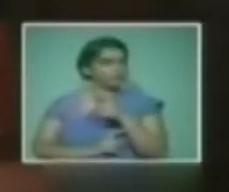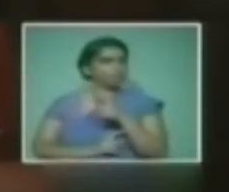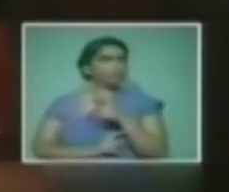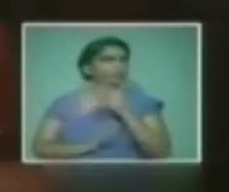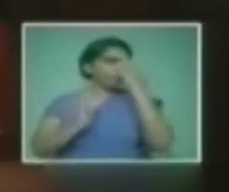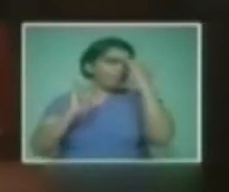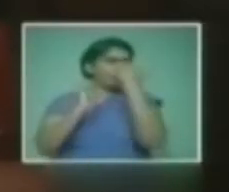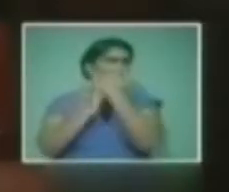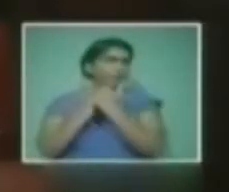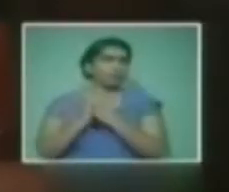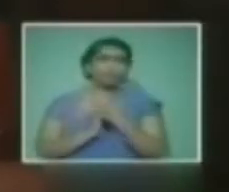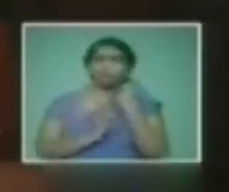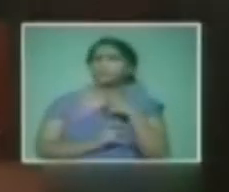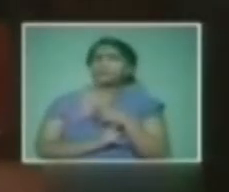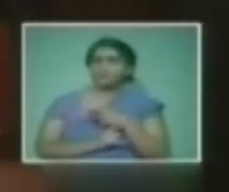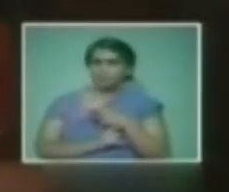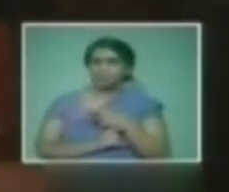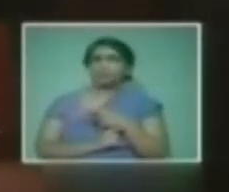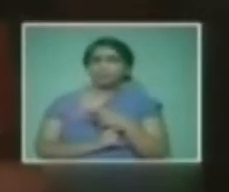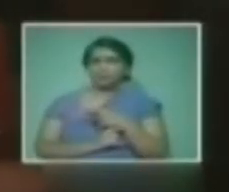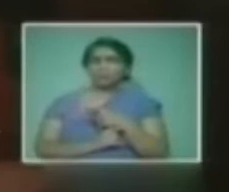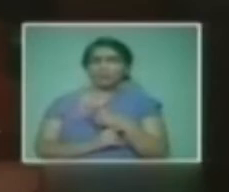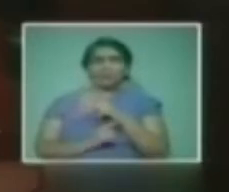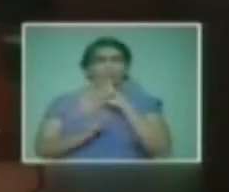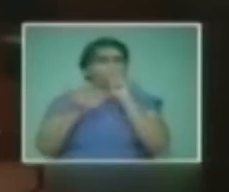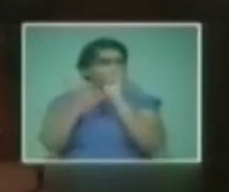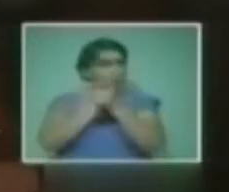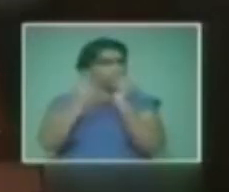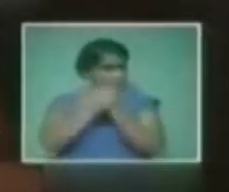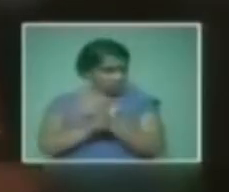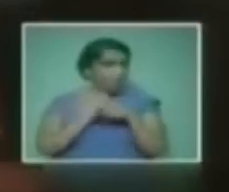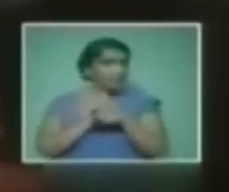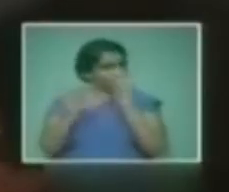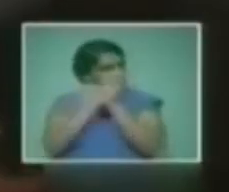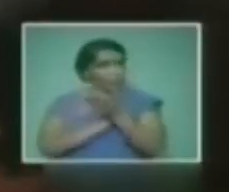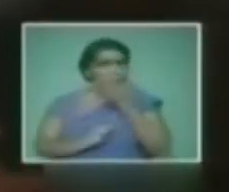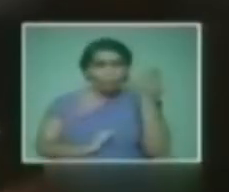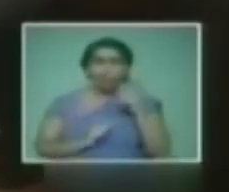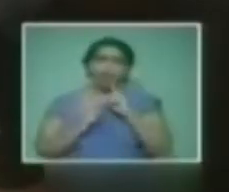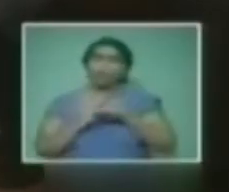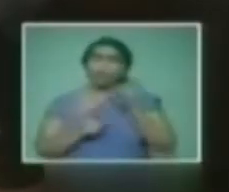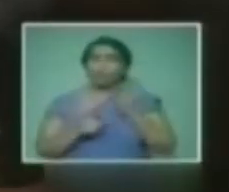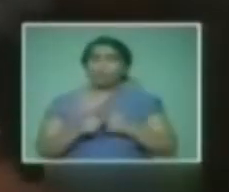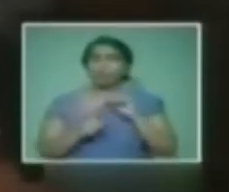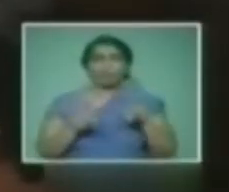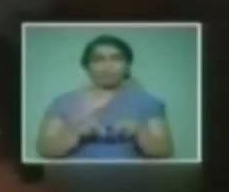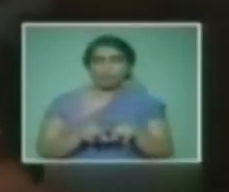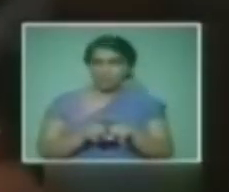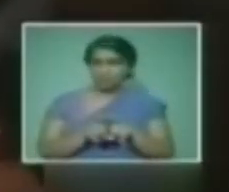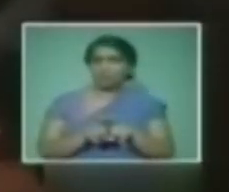குழு கூட்டத்தின் போது இரட்டை குடியுரிமை விடயத்தை மீள கொண்டுவர பேச்சுக்கள் இடம்பெறுகின்றன. 2.5 வருடத்தில் பாராளுமன்றத்தை கலைப்பதற்கான